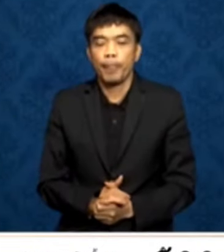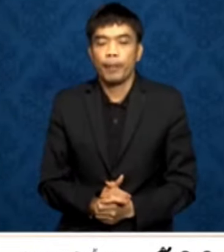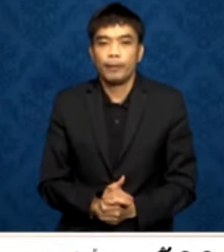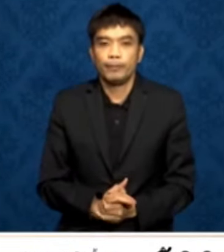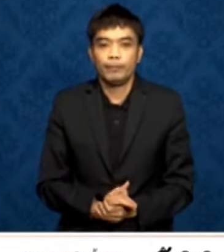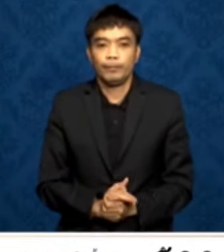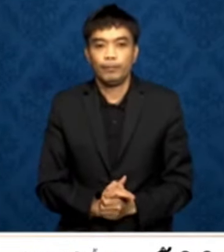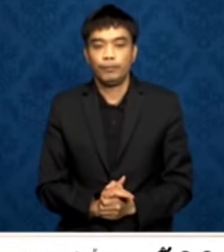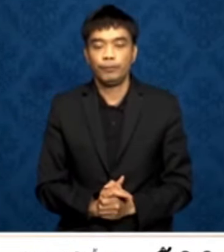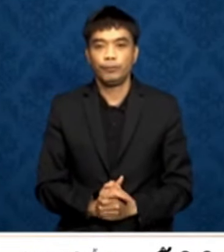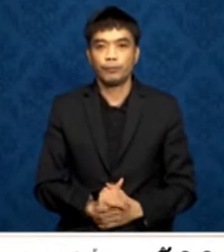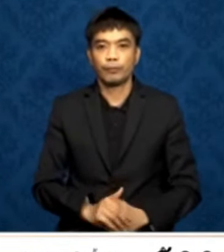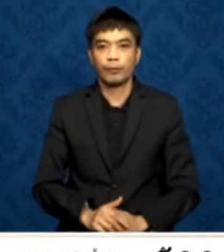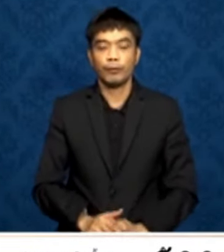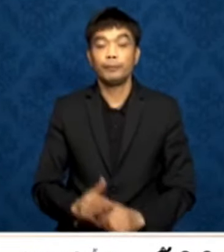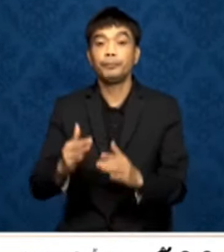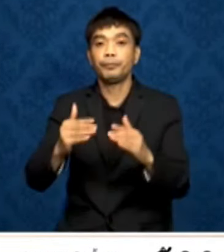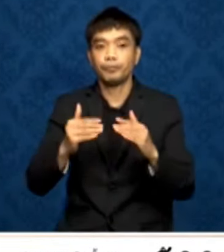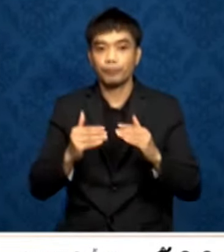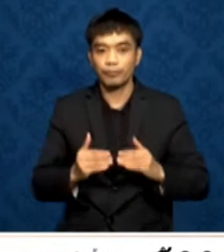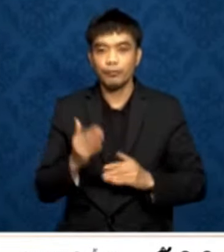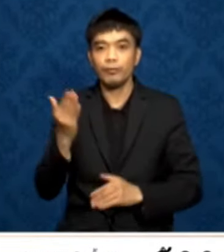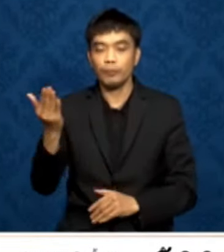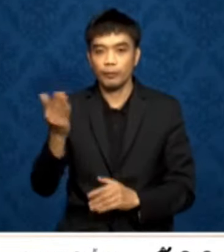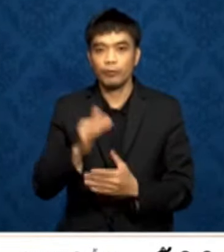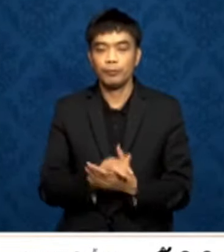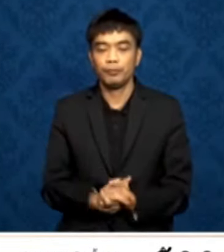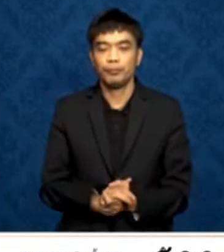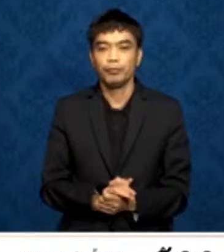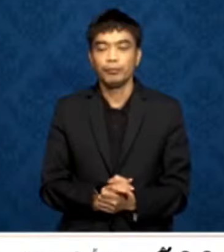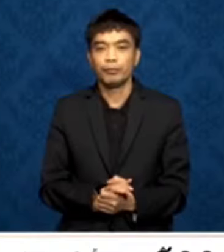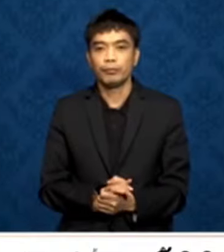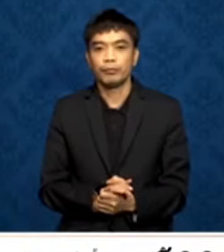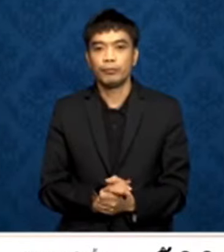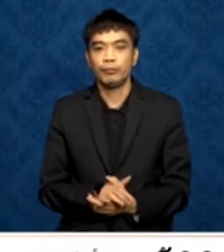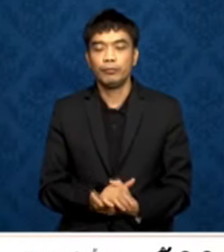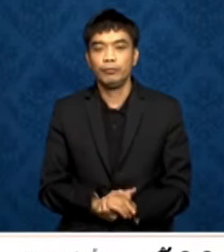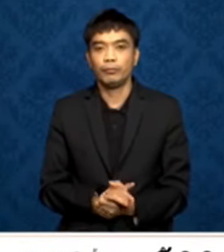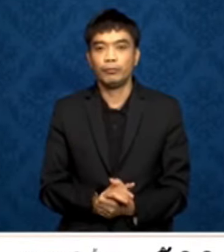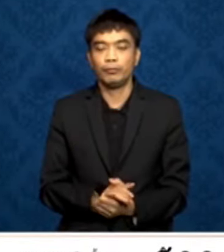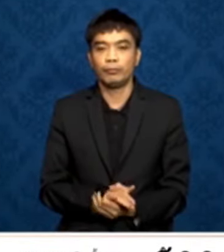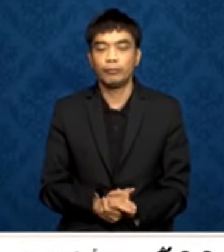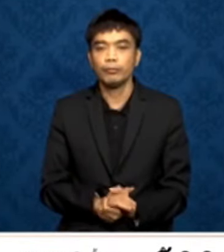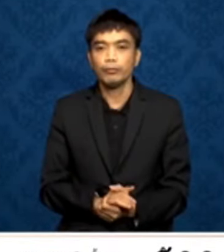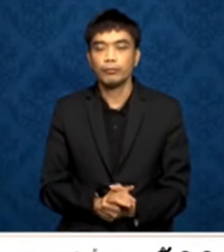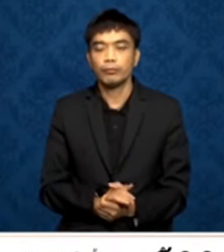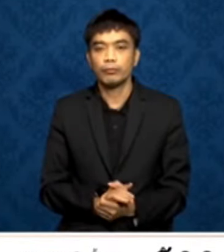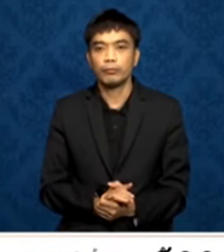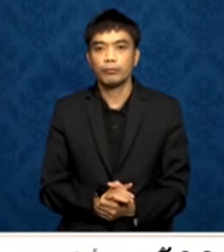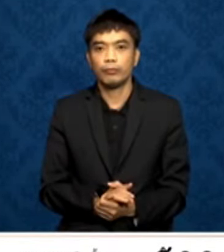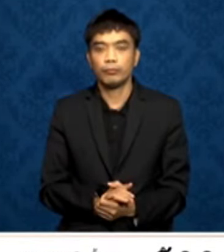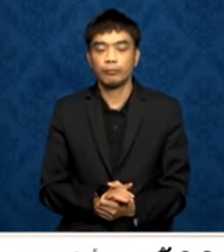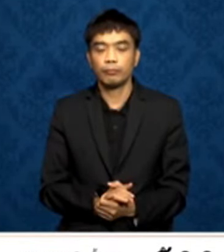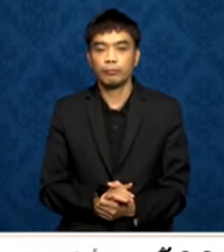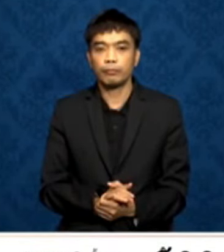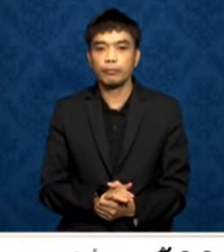ครับครับต่อไปขอเชิญคุณปกรวุฒิอุดมพิพัฒน์สกุลครับ